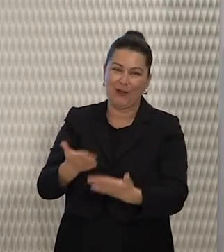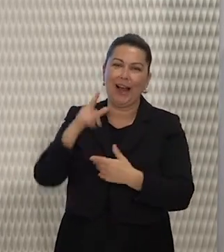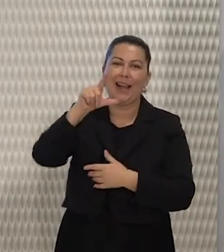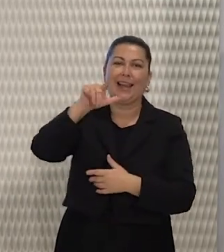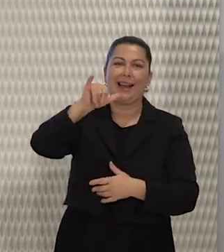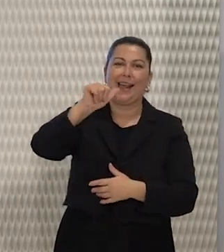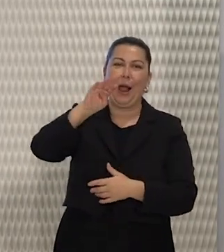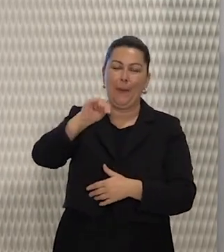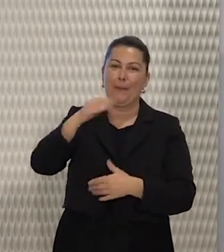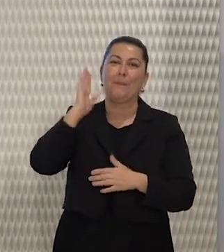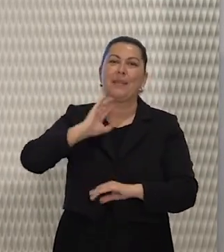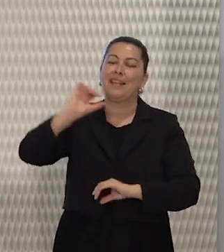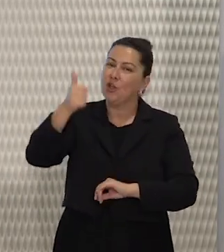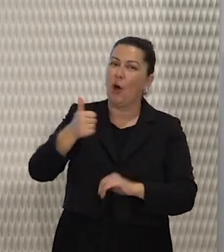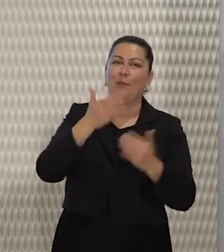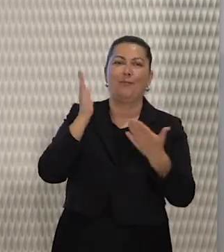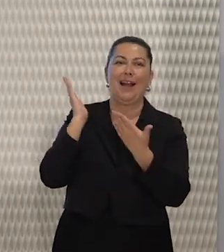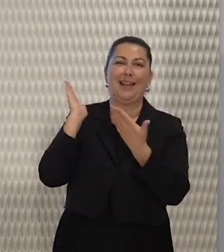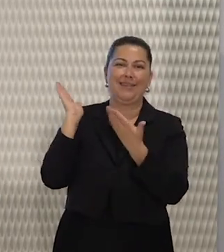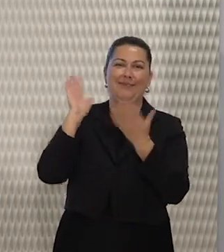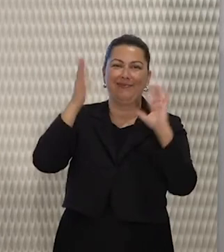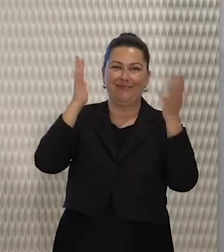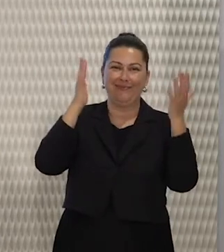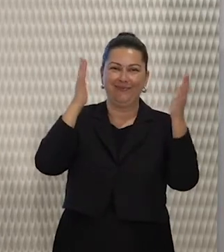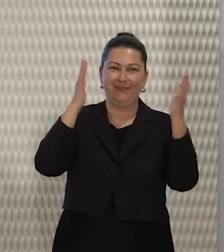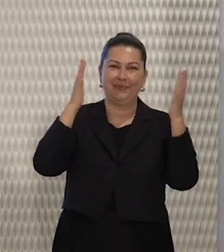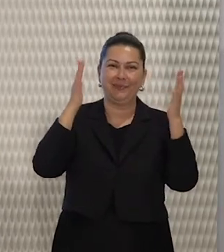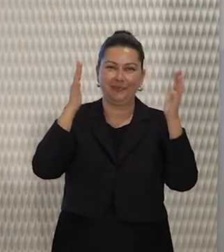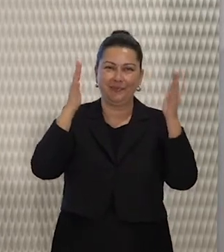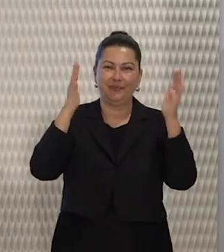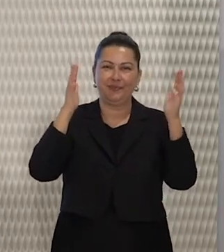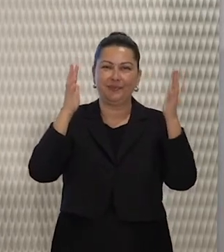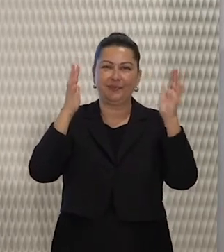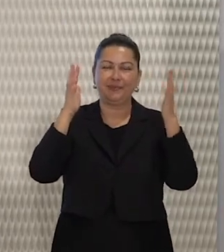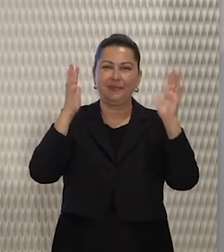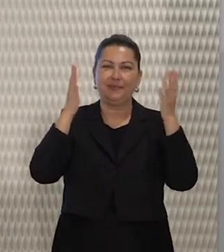Liam. Bitte begrüßen Sie ihn noch einmal auf der Bühne.